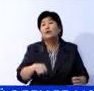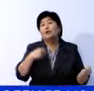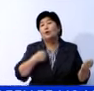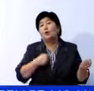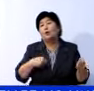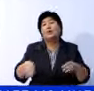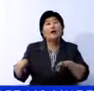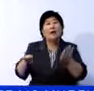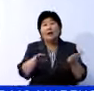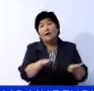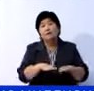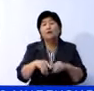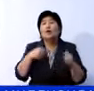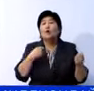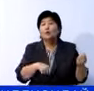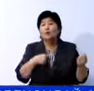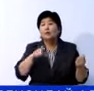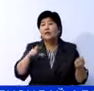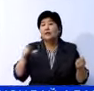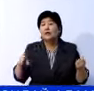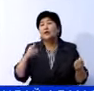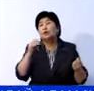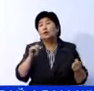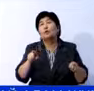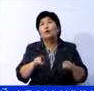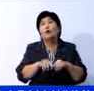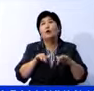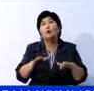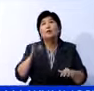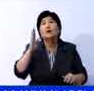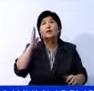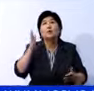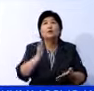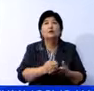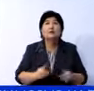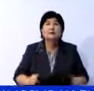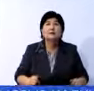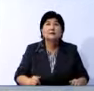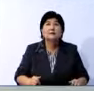осы домбырашылар шеруінің аясында ұйымдастырғалы отырмыз.